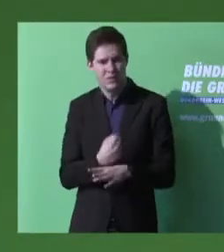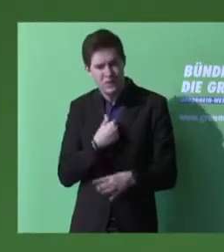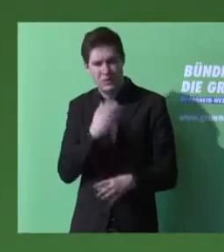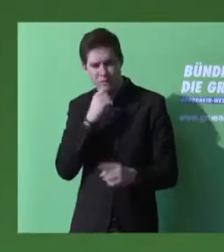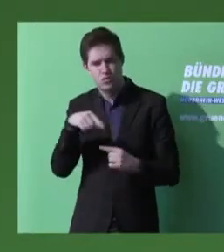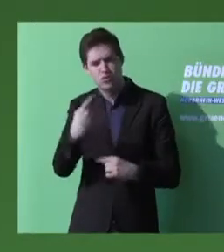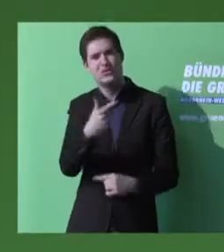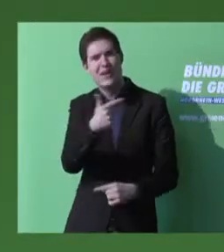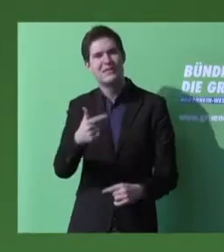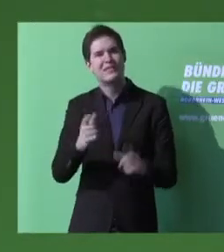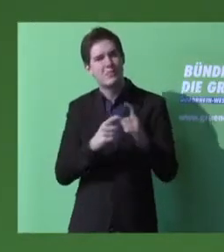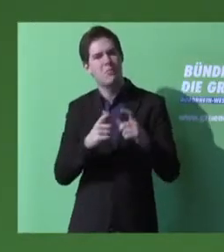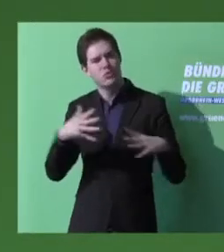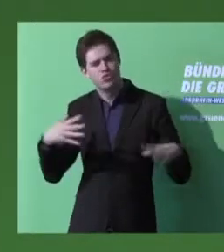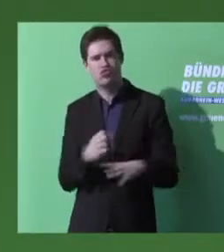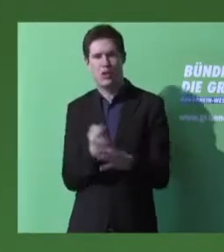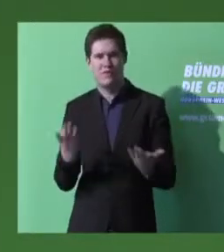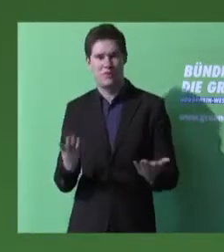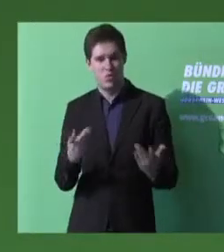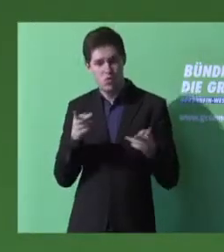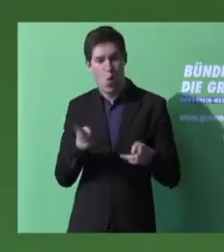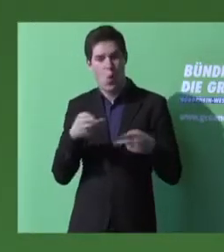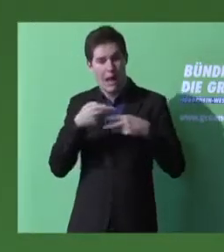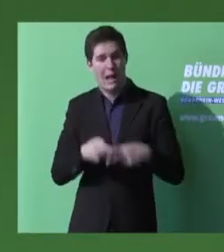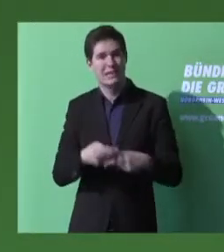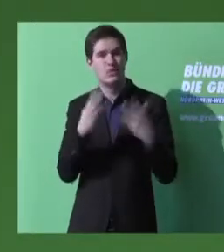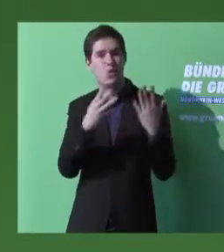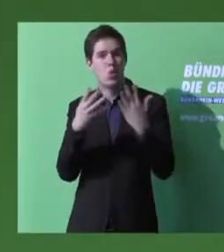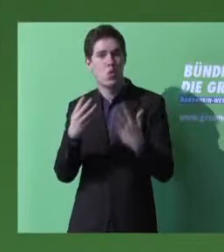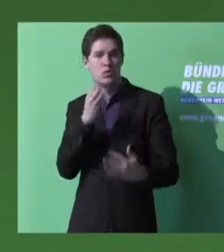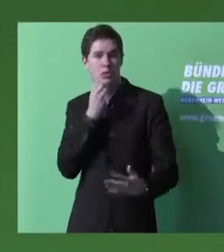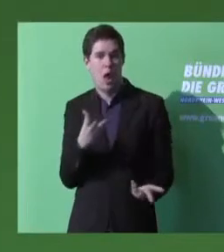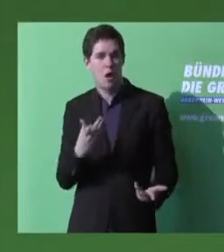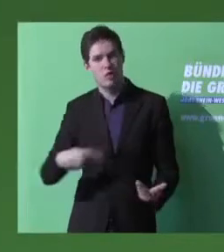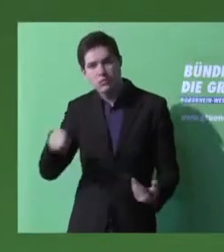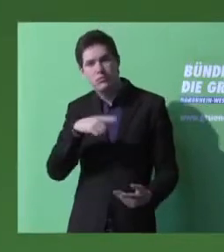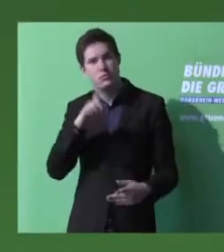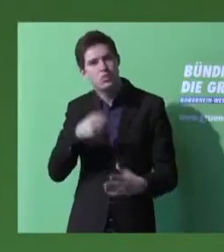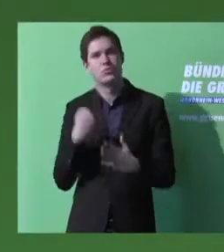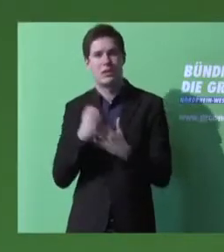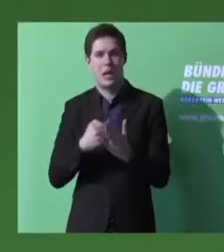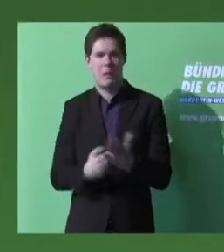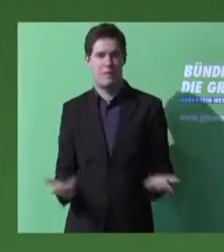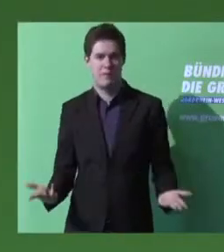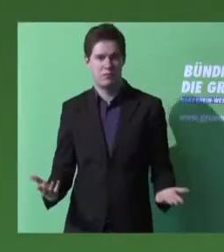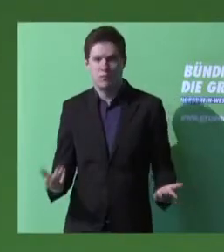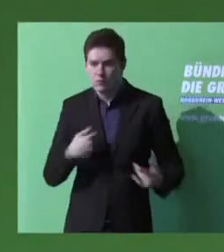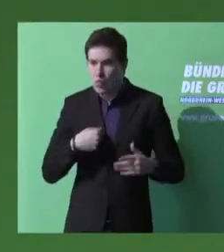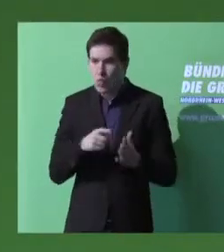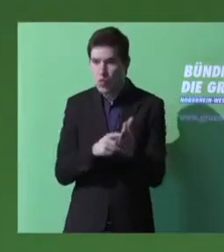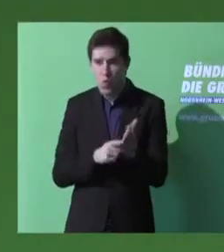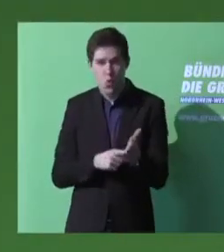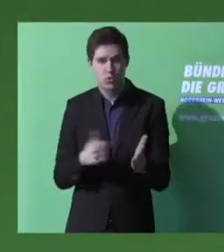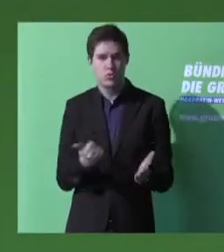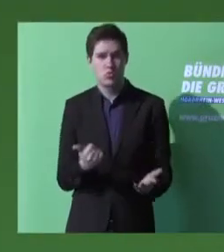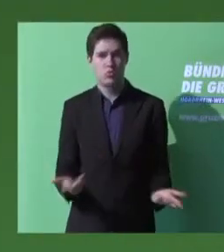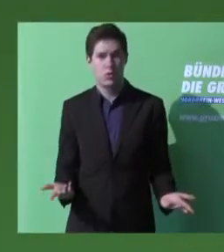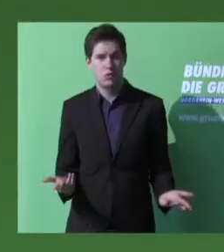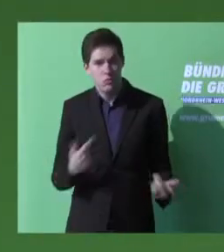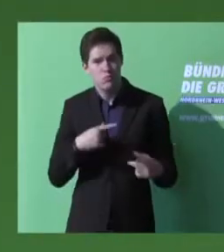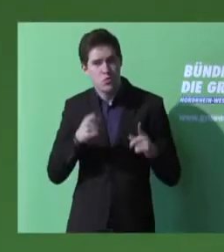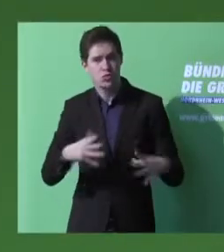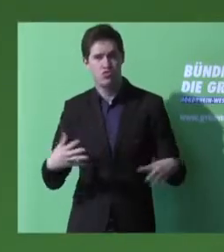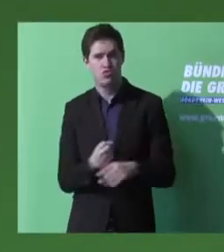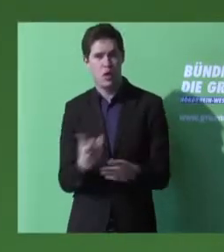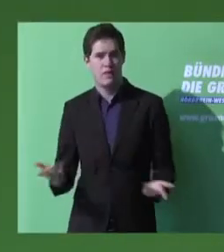22. September. 99 Tage haben wir noch vor uns, da wollen wir kämpfen. Wir haben gute Gründe, es zu erreichen. Wir haben die